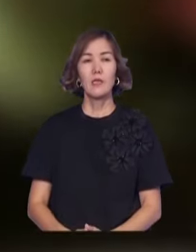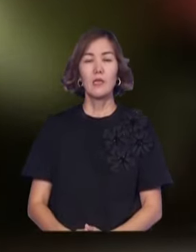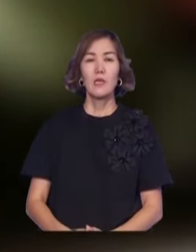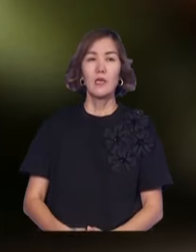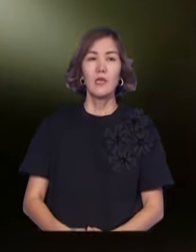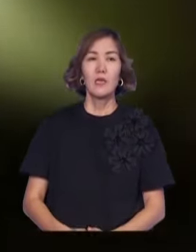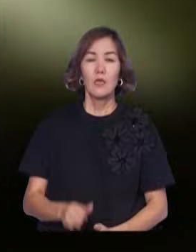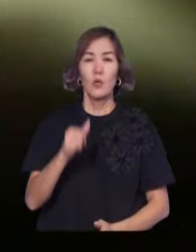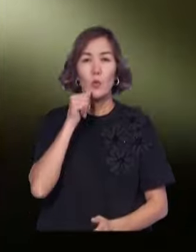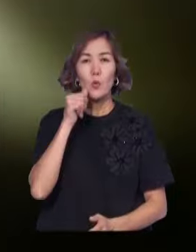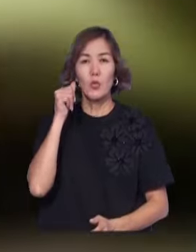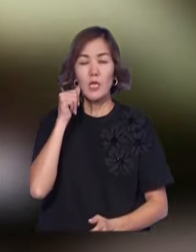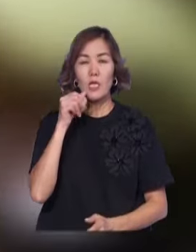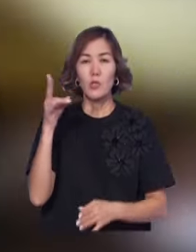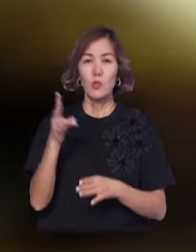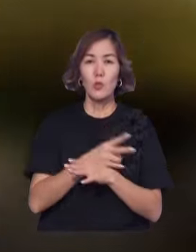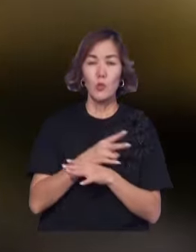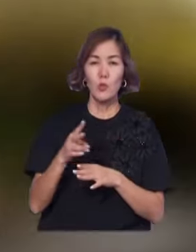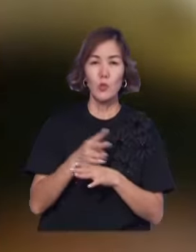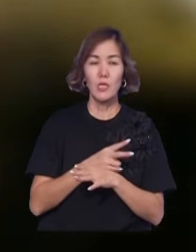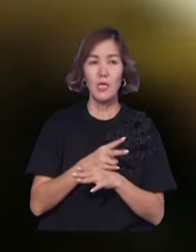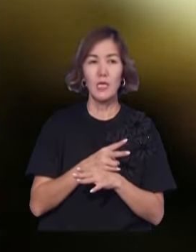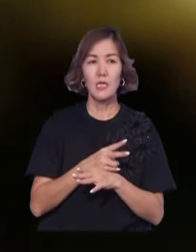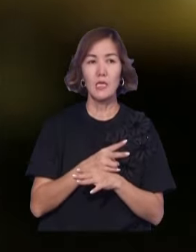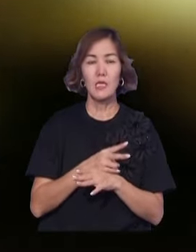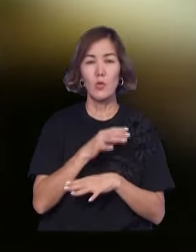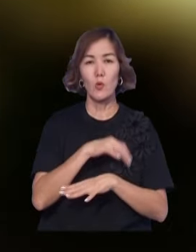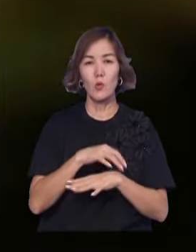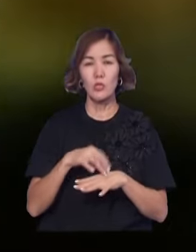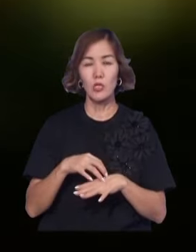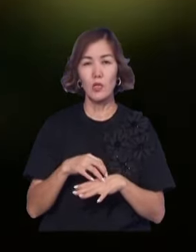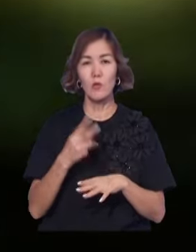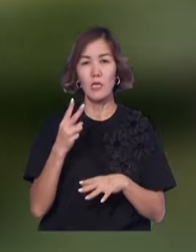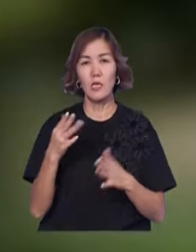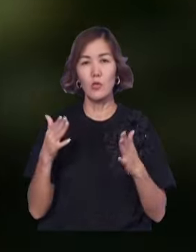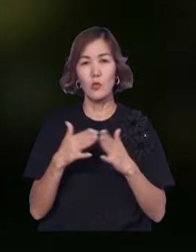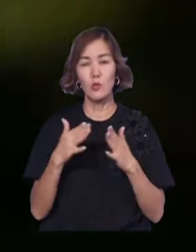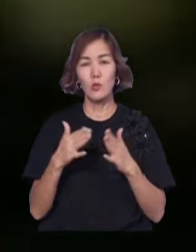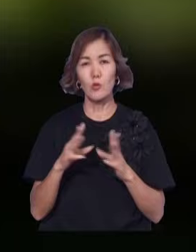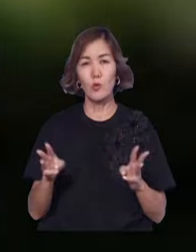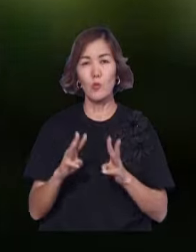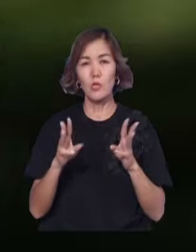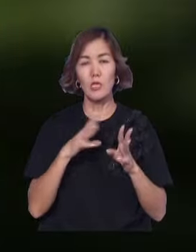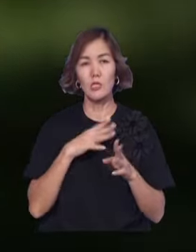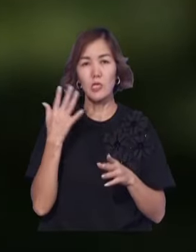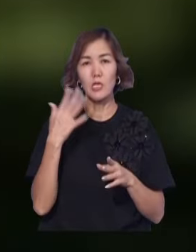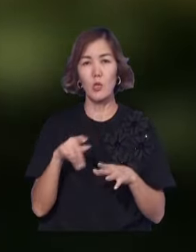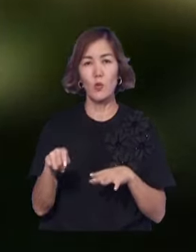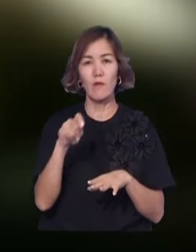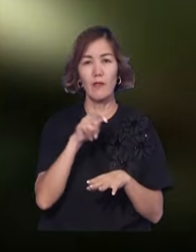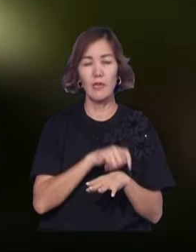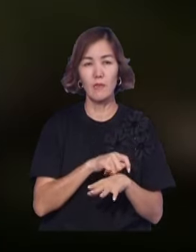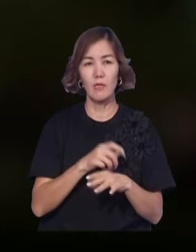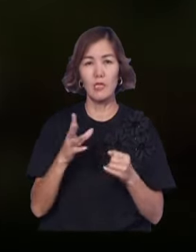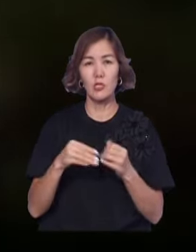Өткен түні Көкшетау қаласының Застанционный кентінде екі тұрғын үй өртке оранды. Алғашқы оқиға 50 шаршы метрлік